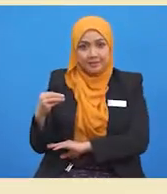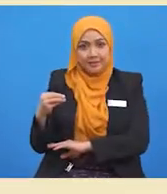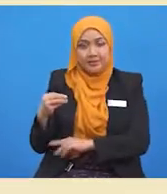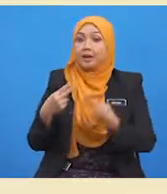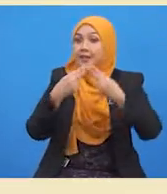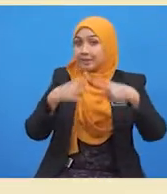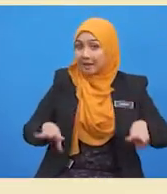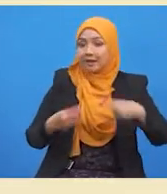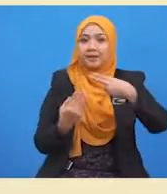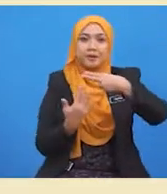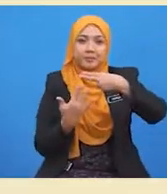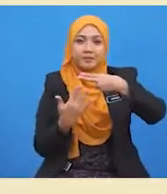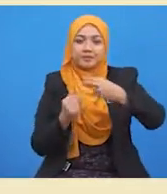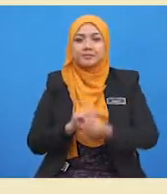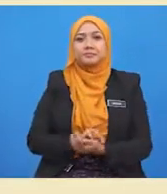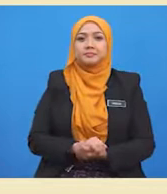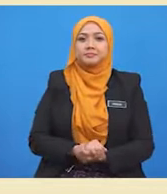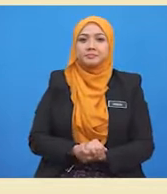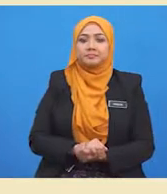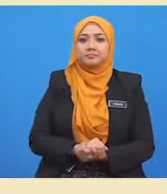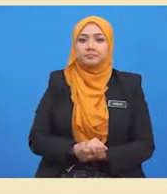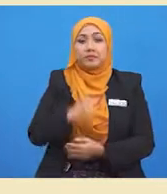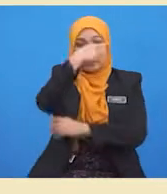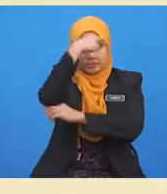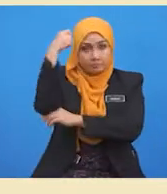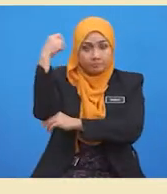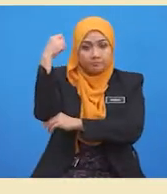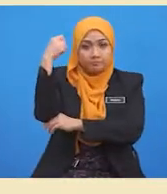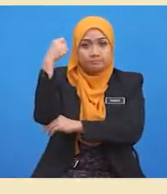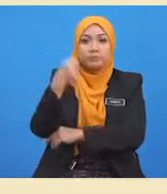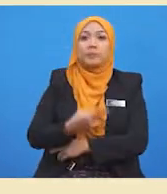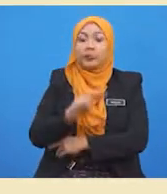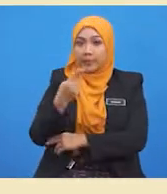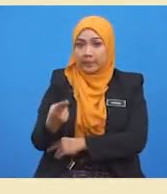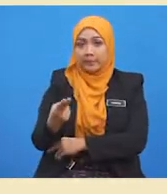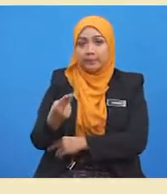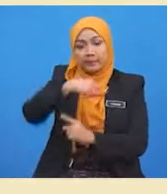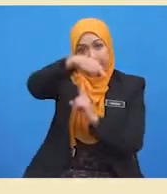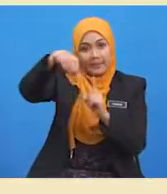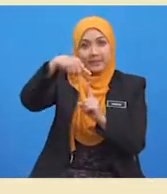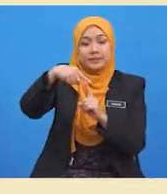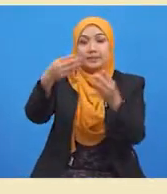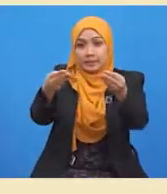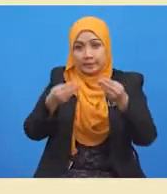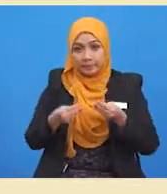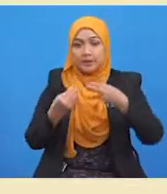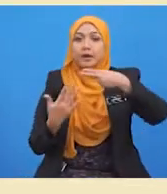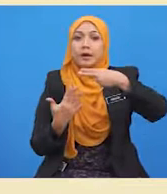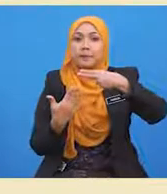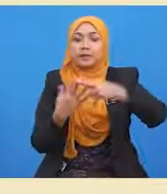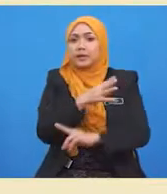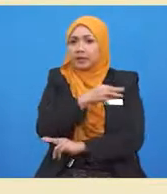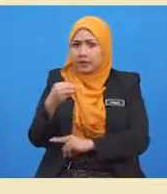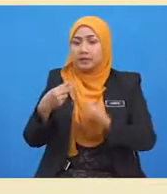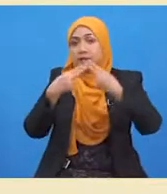kehilangan Haber kesan terhadap bahan-bahan pabila menjadi menghafal dan